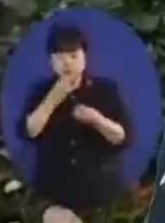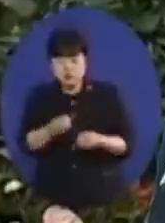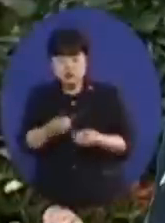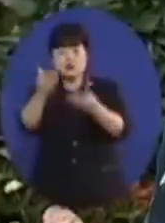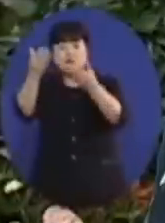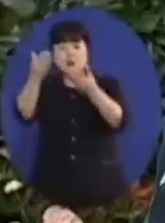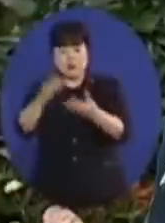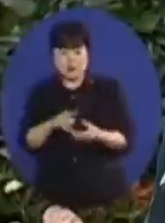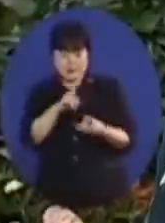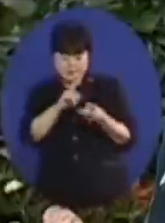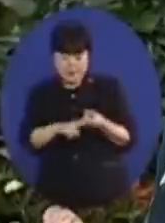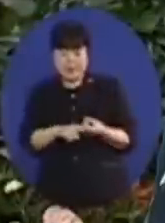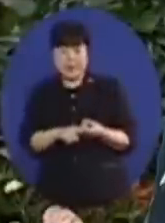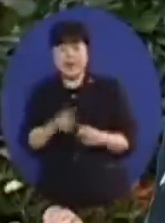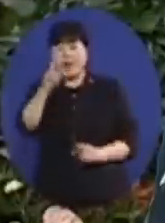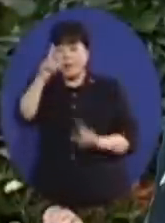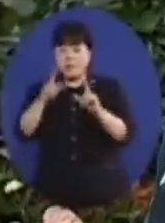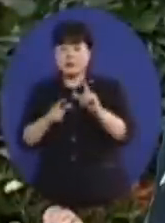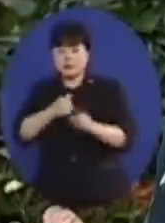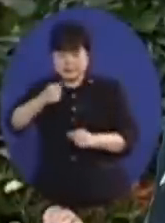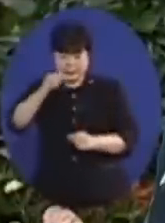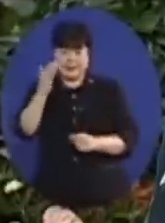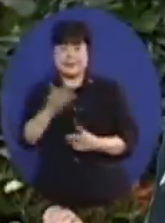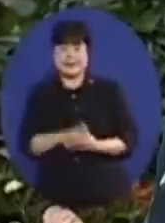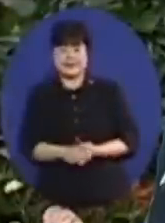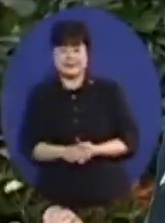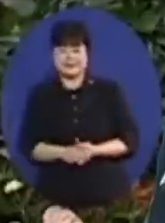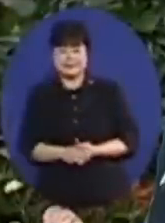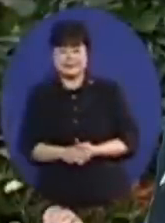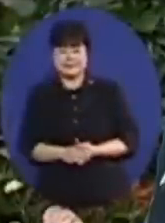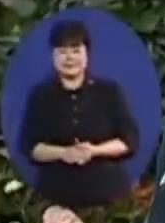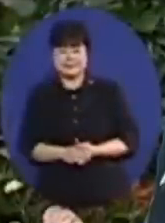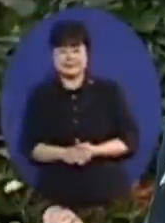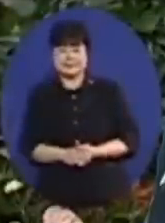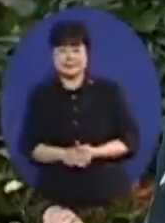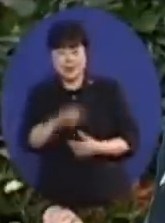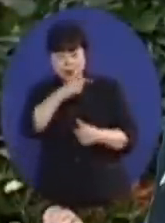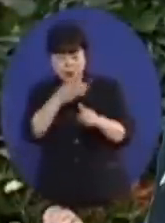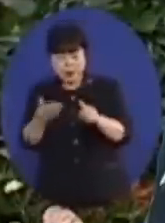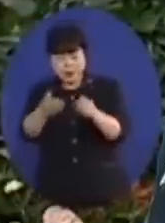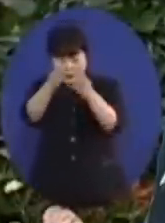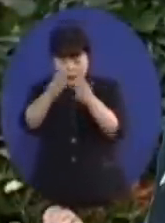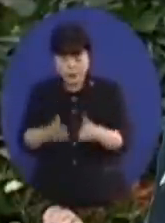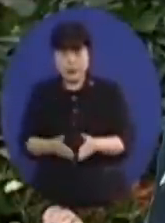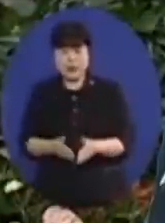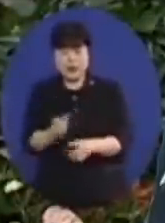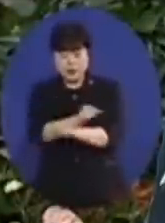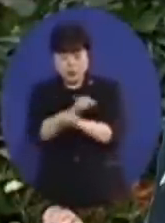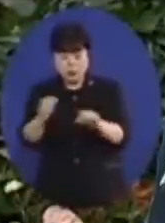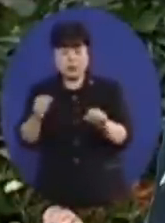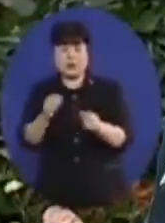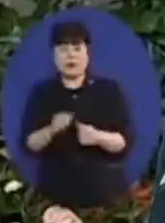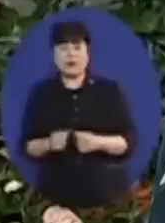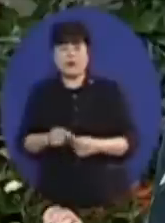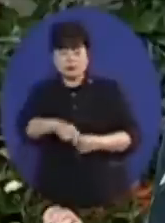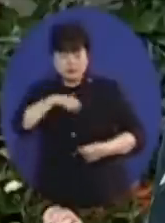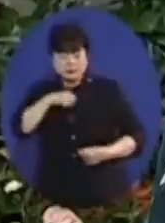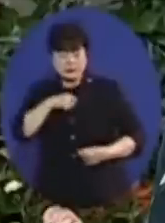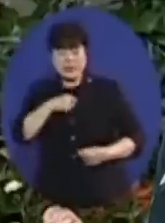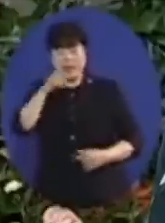삼중 축복의 입각한 자바스산을 가지십시오 예수 그리스도의 십자가의 보혈을 통하여 용서와